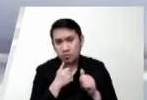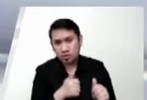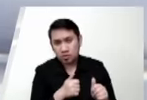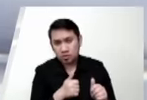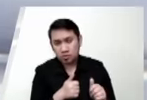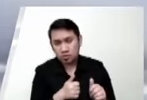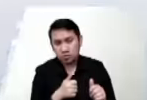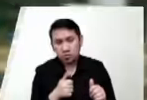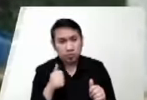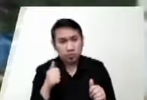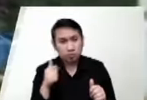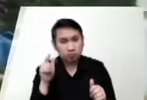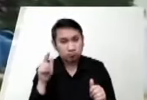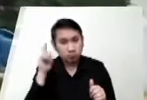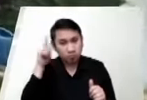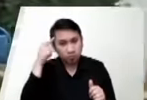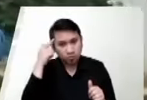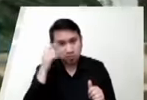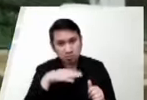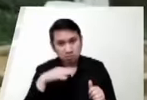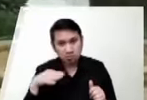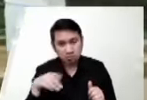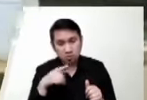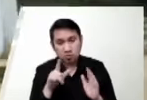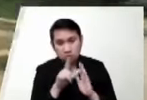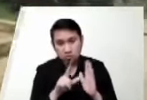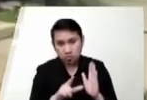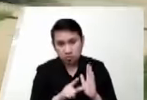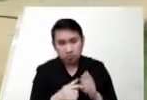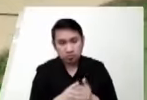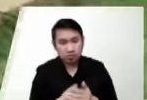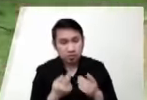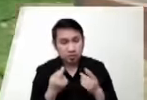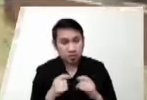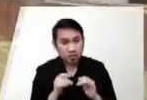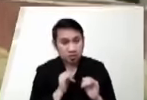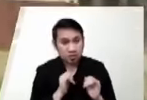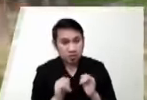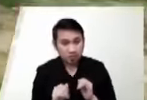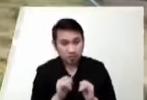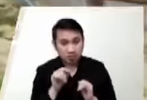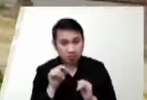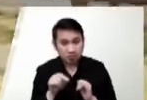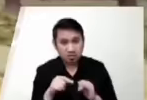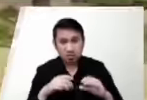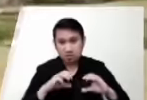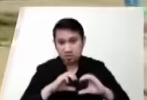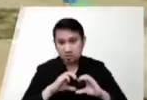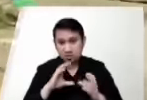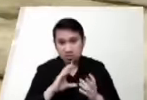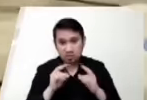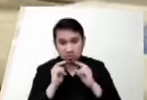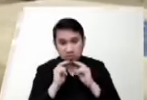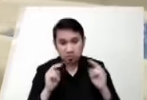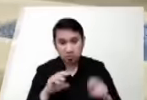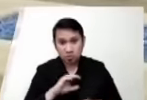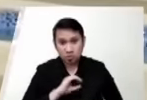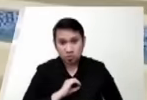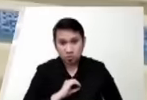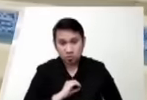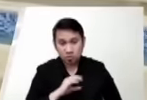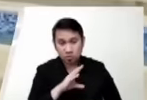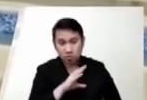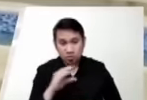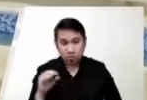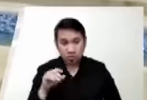government ang batas. Patuloy pa rin hinihinga ng panayam at pahayag ng GMA Integrated News ang may-ari at pamunuan